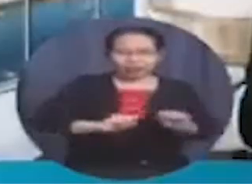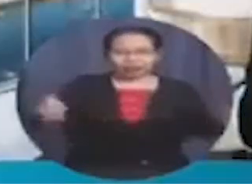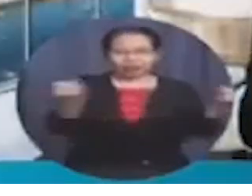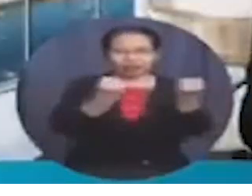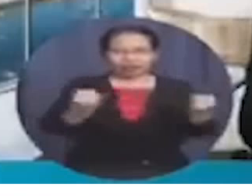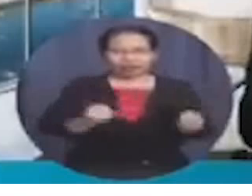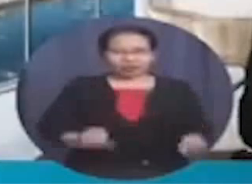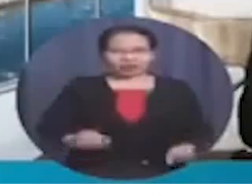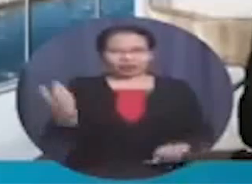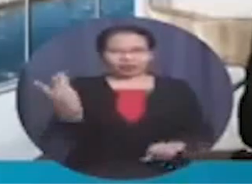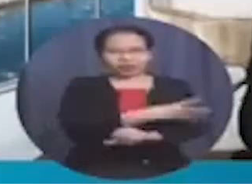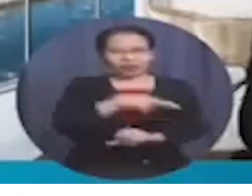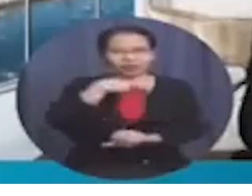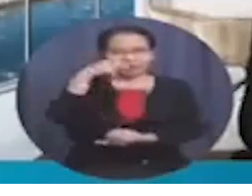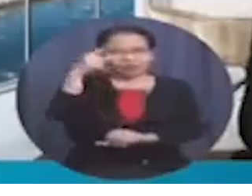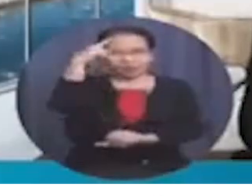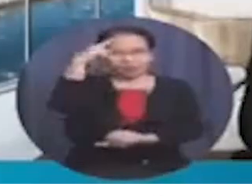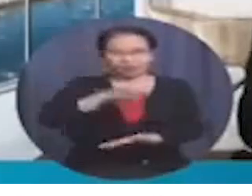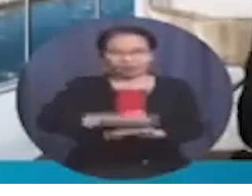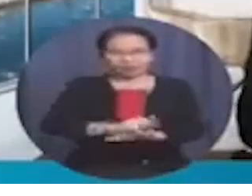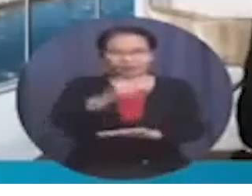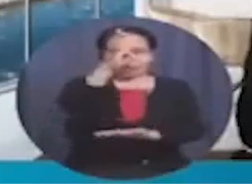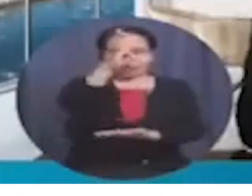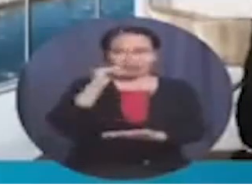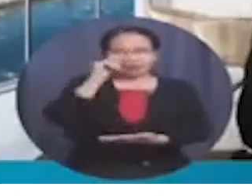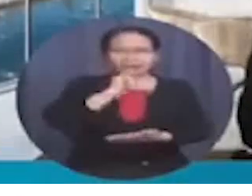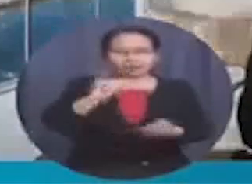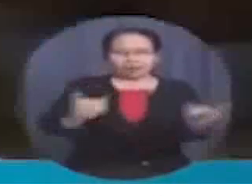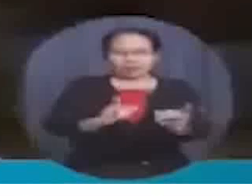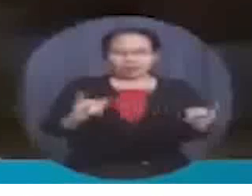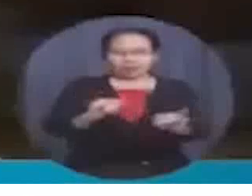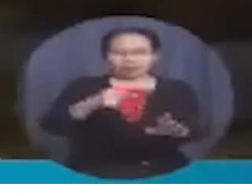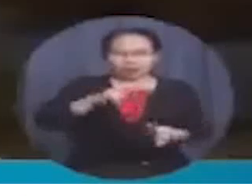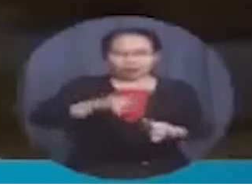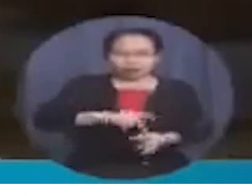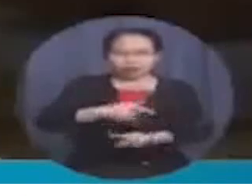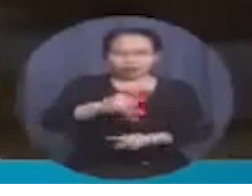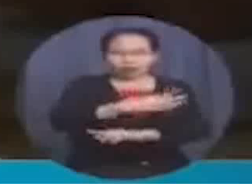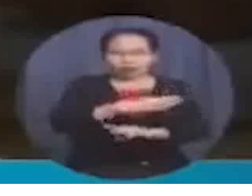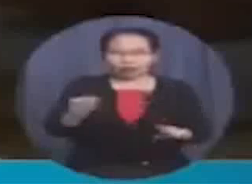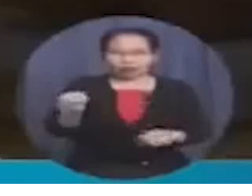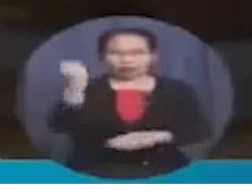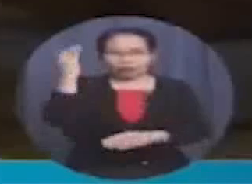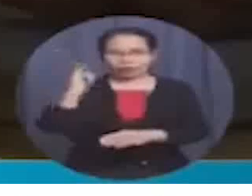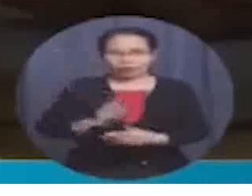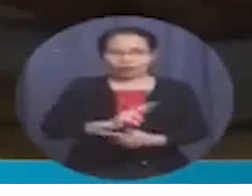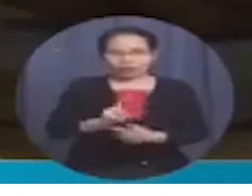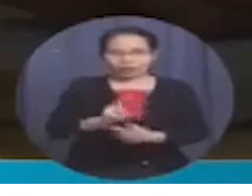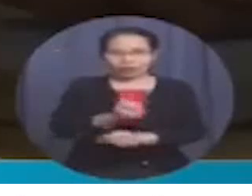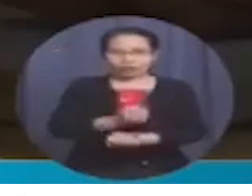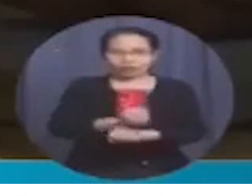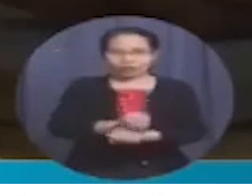marapat isiping ang pagka-Diyos. Katulad ng ginto, pilak, bato, na inukit